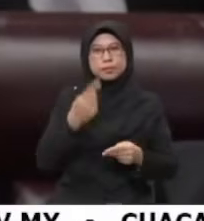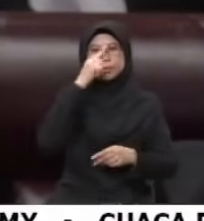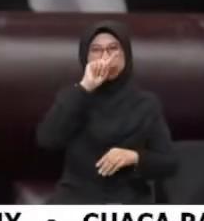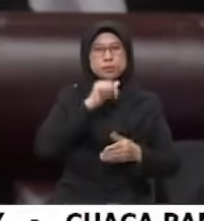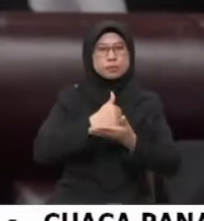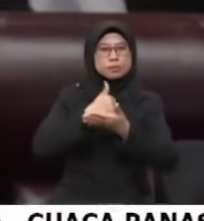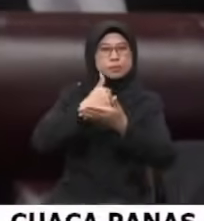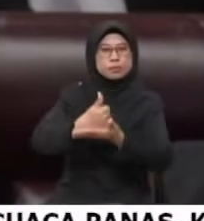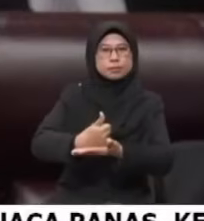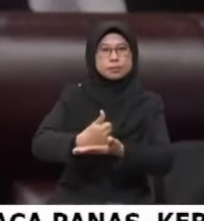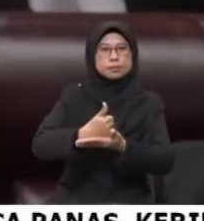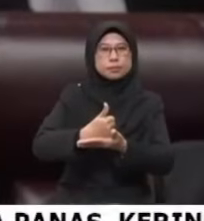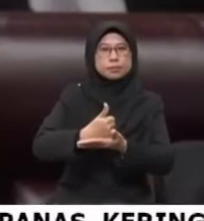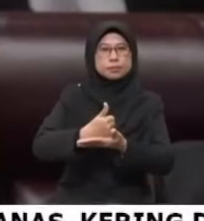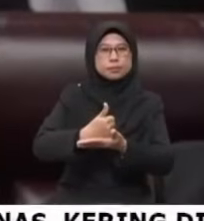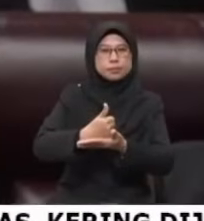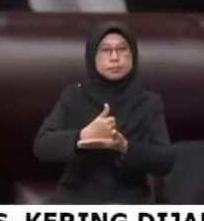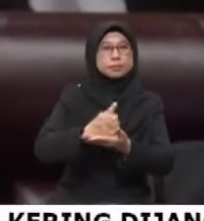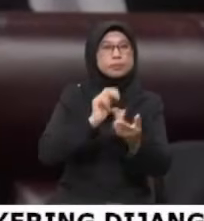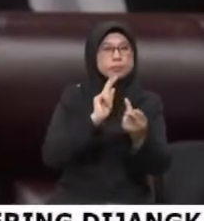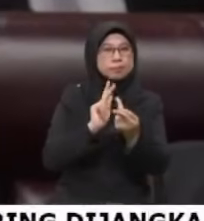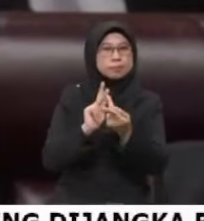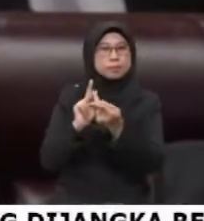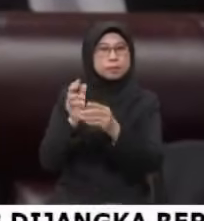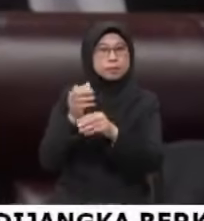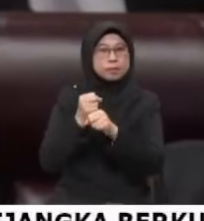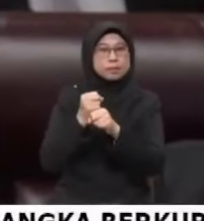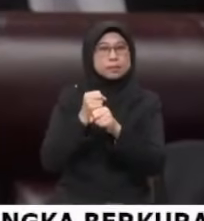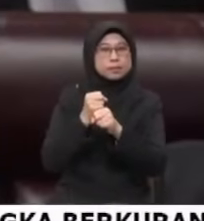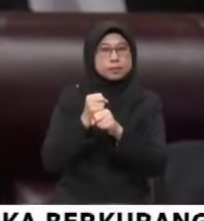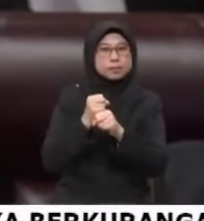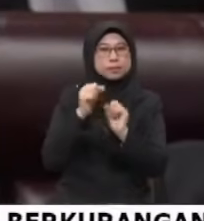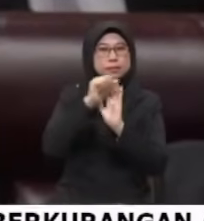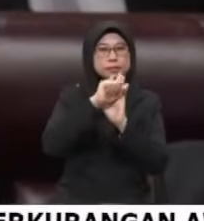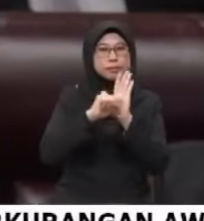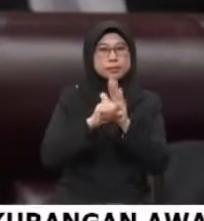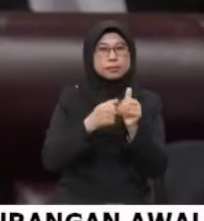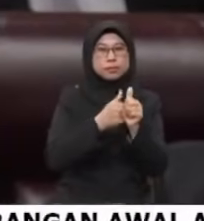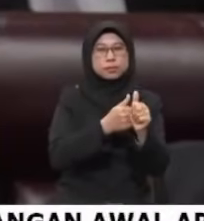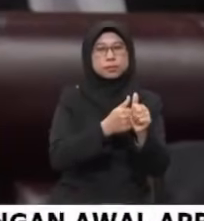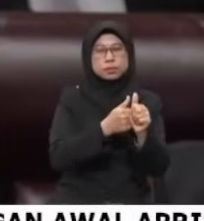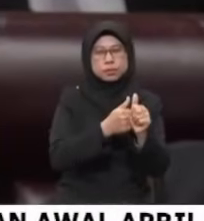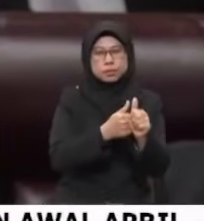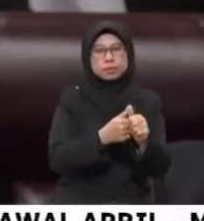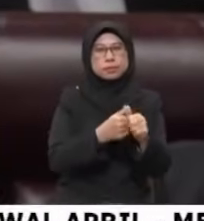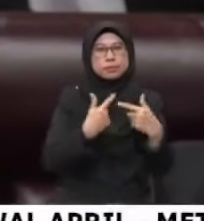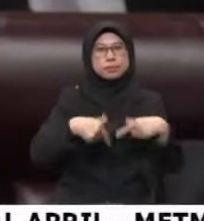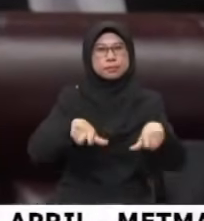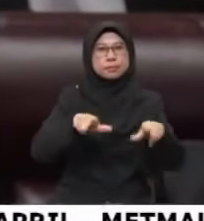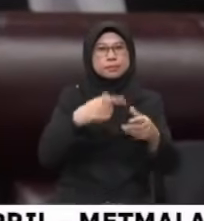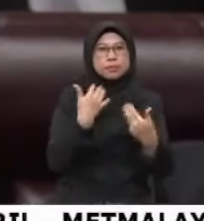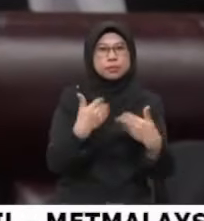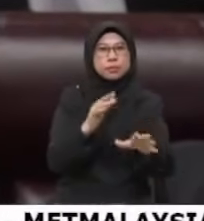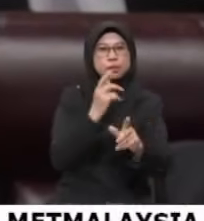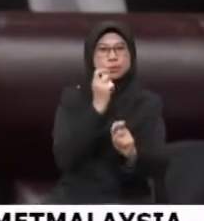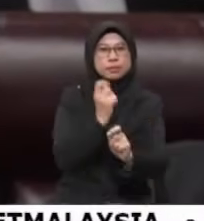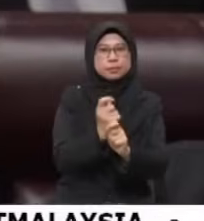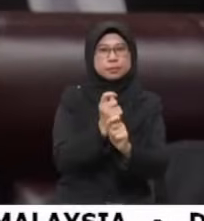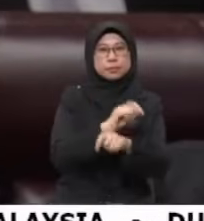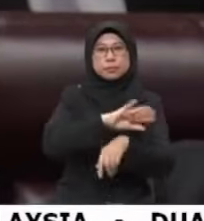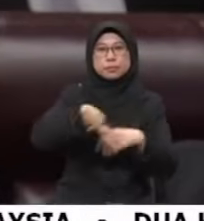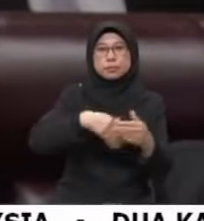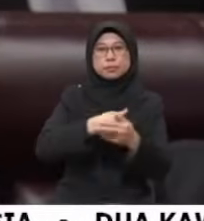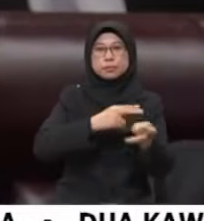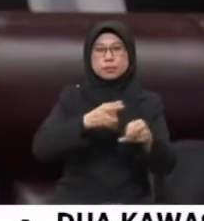dibantu dan diberi bantuan yang bersesuaian mengikut syarat-syarat dan kelayakan yang telah ditetapkan Semua